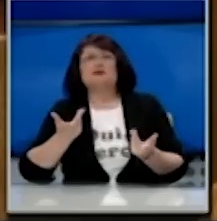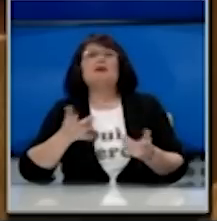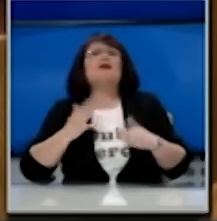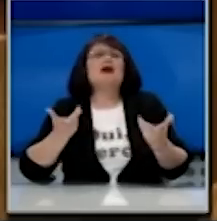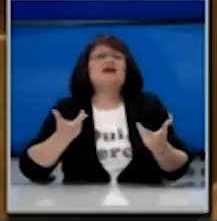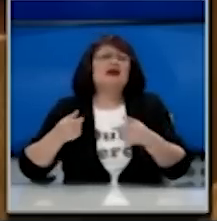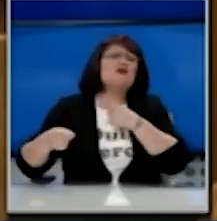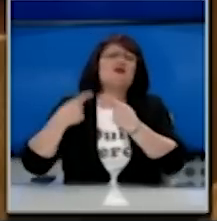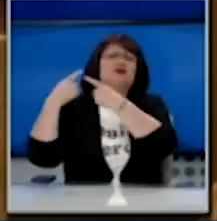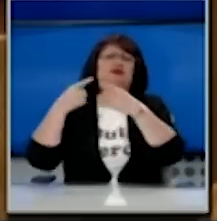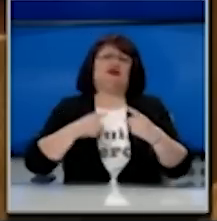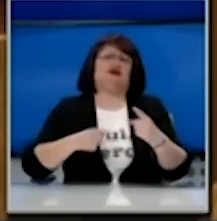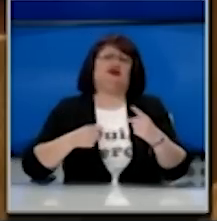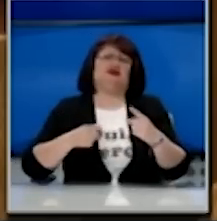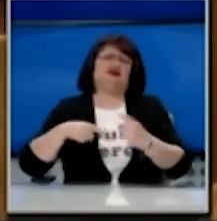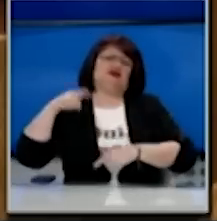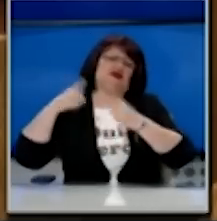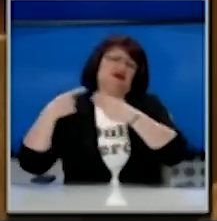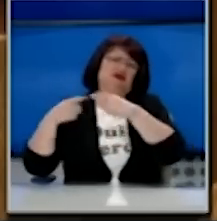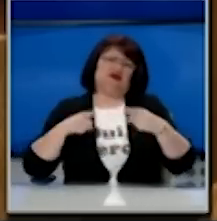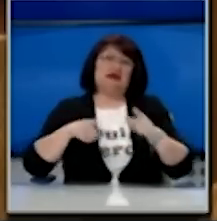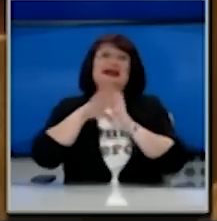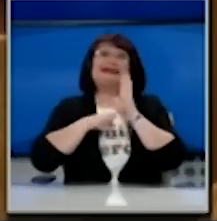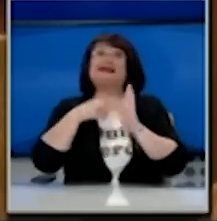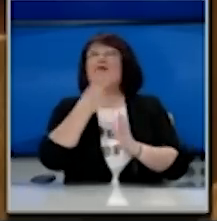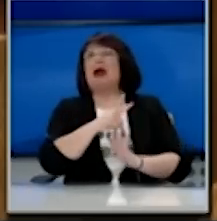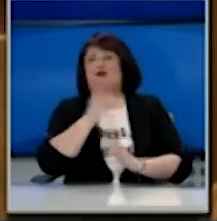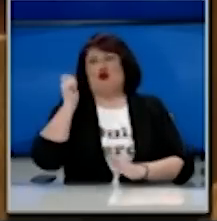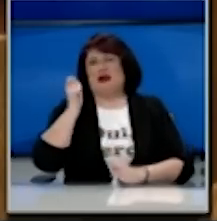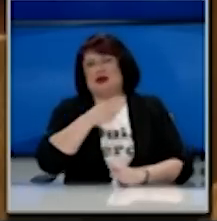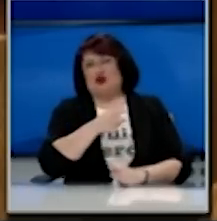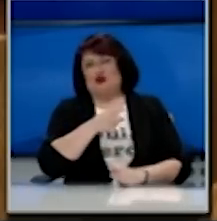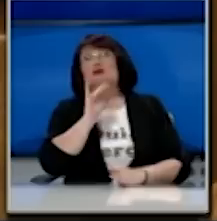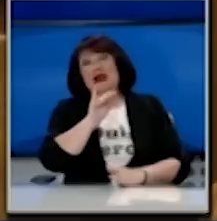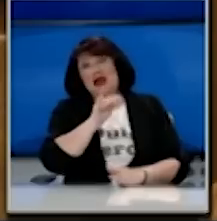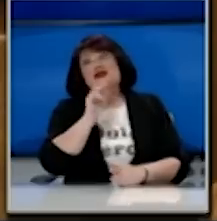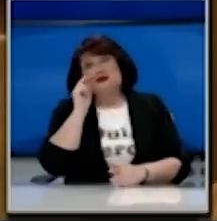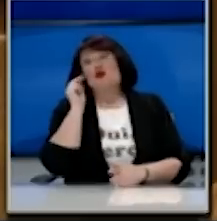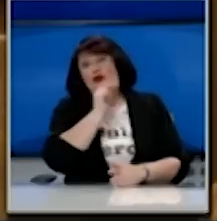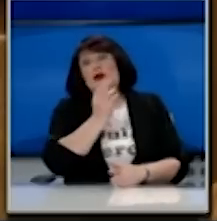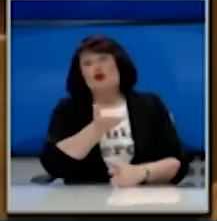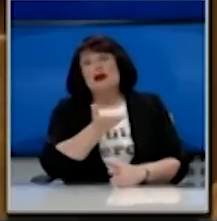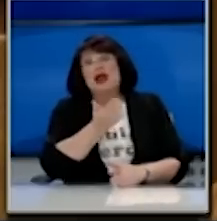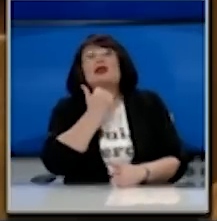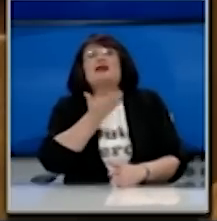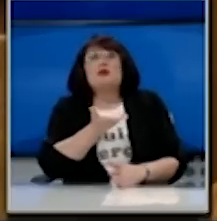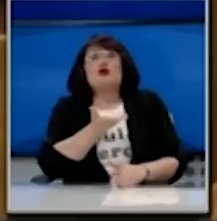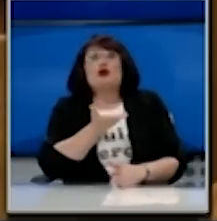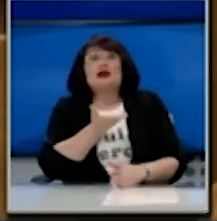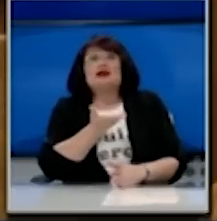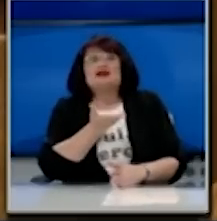αξεπέραστες αντιφάσεις του συστήματος που υπηρετείτε. Έτσι είναι, κύριε Μητσοτάκη. Δεν μπορείτε